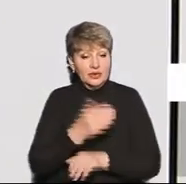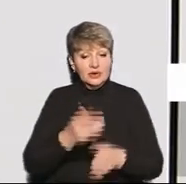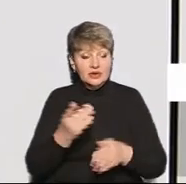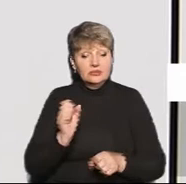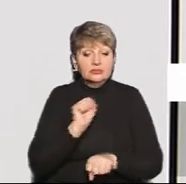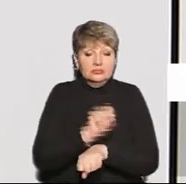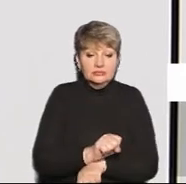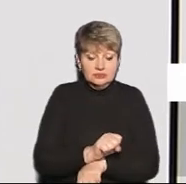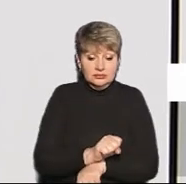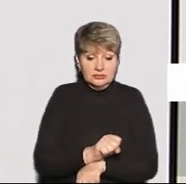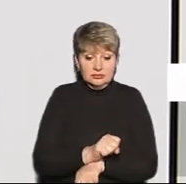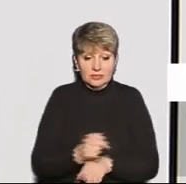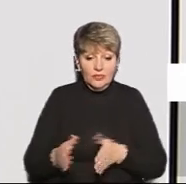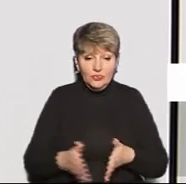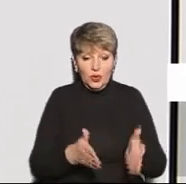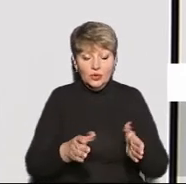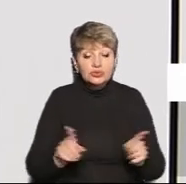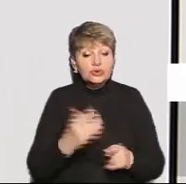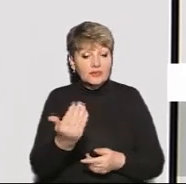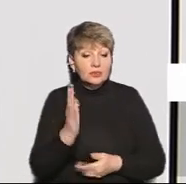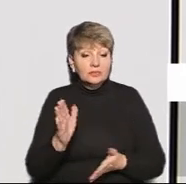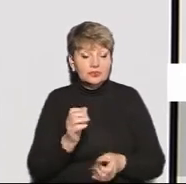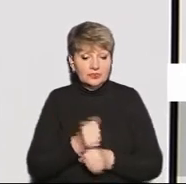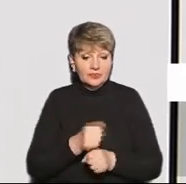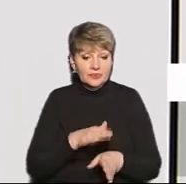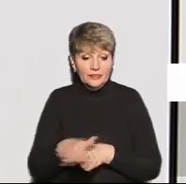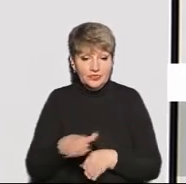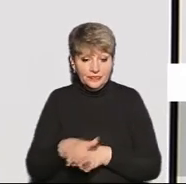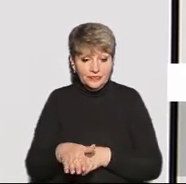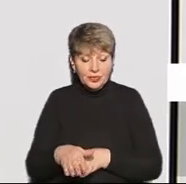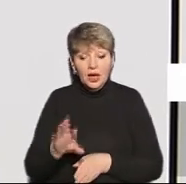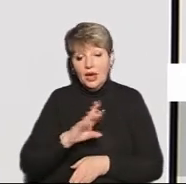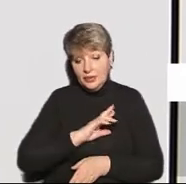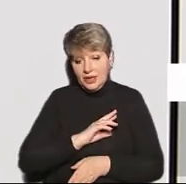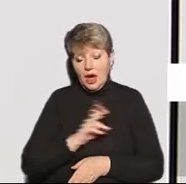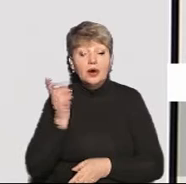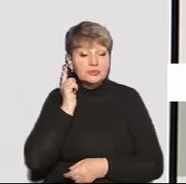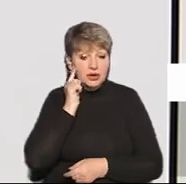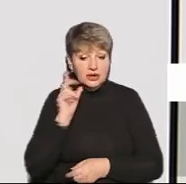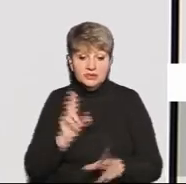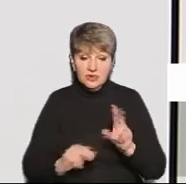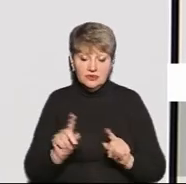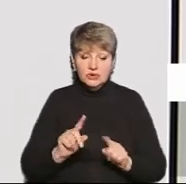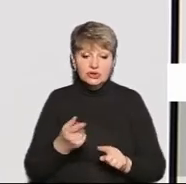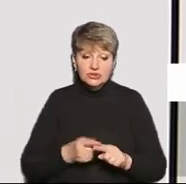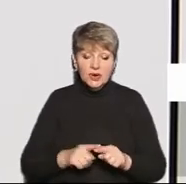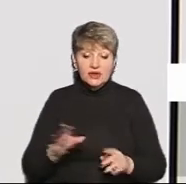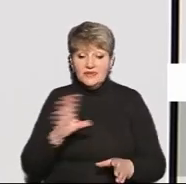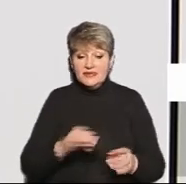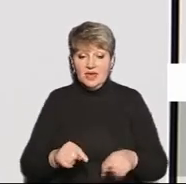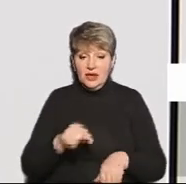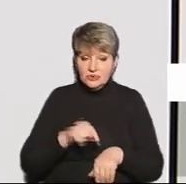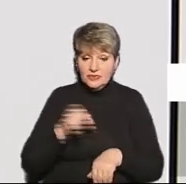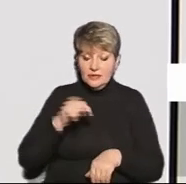якщо будуть акції протесту від колективу? Я сподіваюся, що сьогодні ті емоції, які з'явилися на спільній зустрічі колективу і